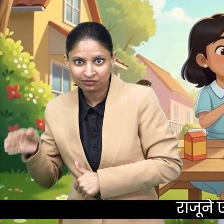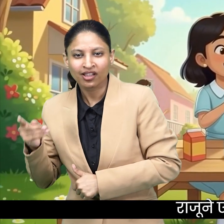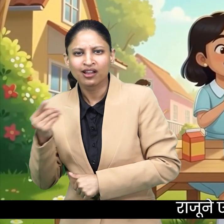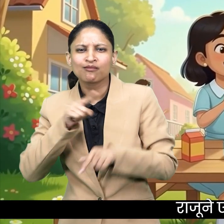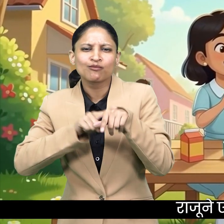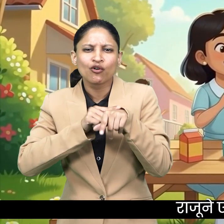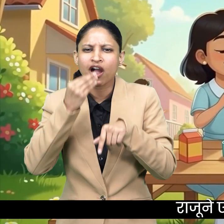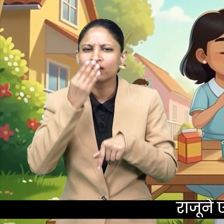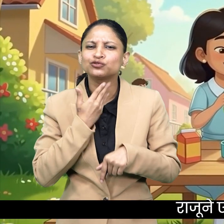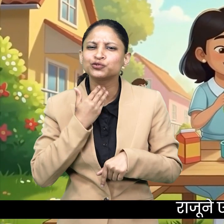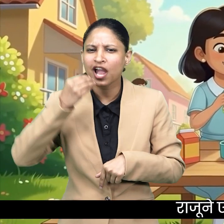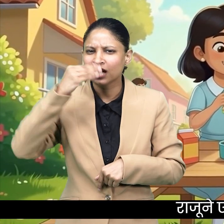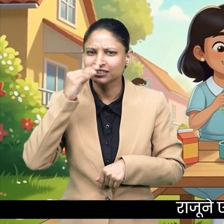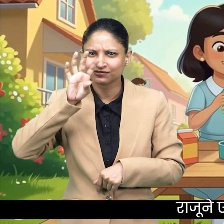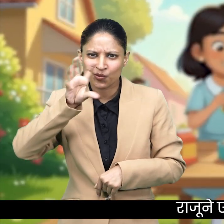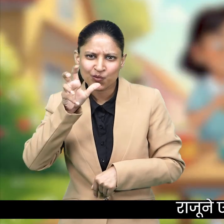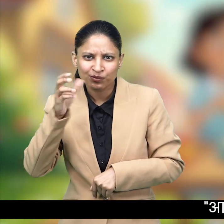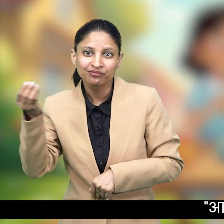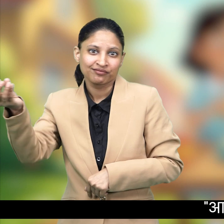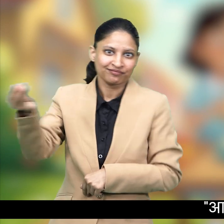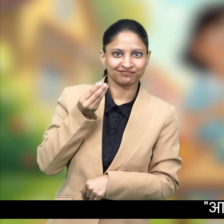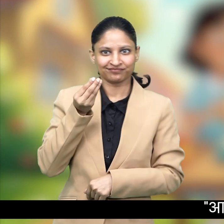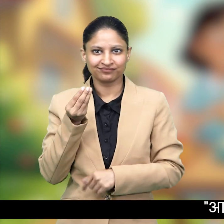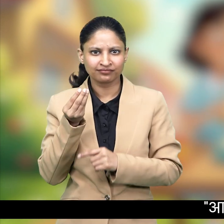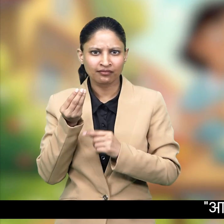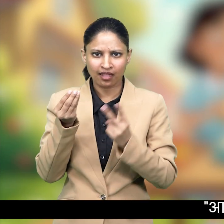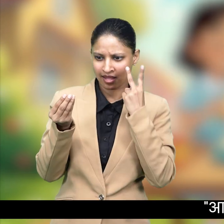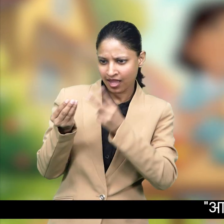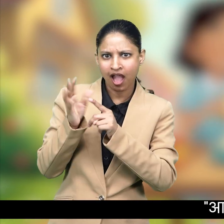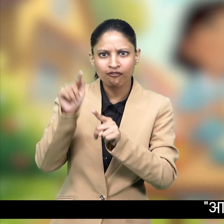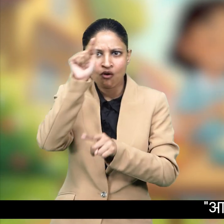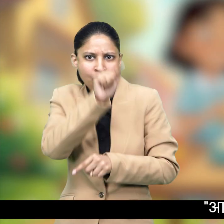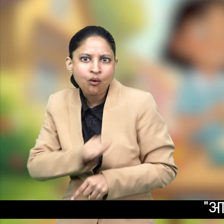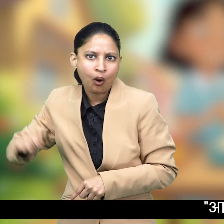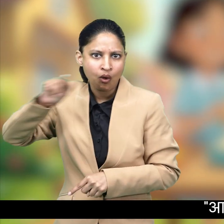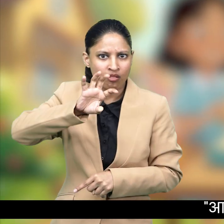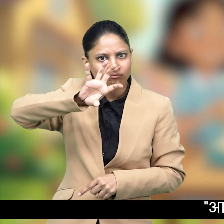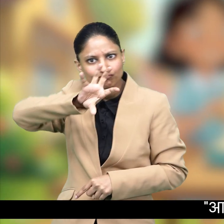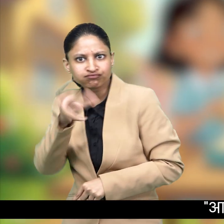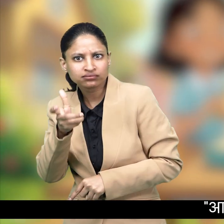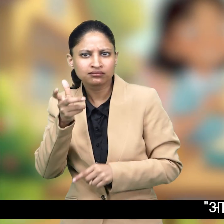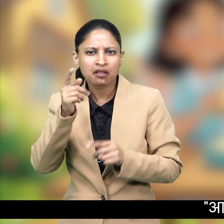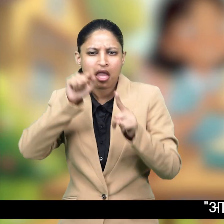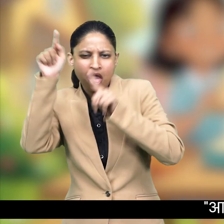राजूने एक कुकी काढली आणि म्हणाला, आणि ही कुकी एक वर्तुळ आहे.